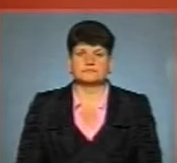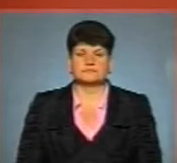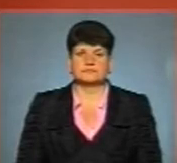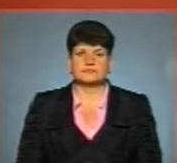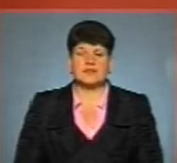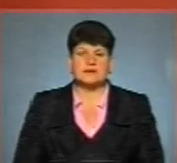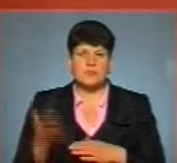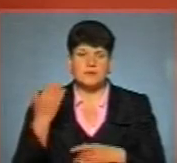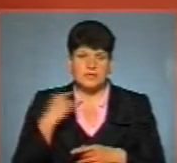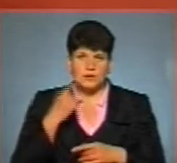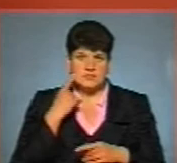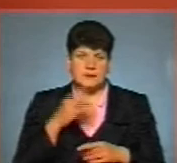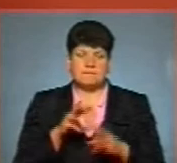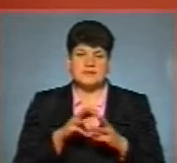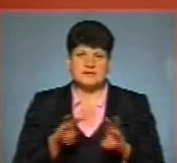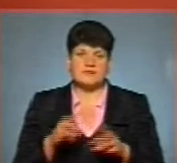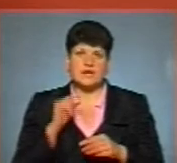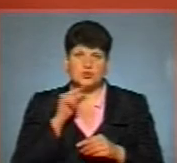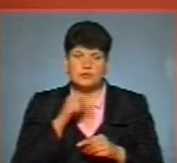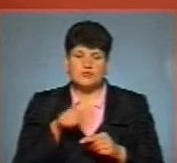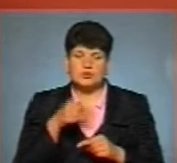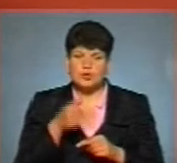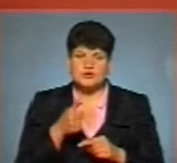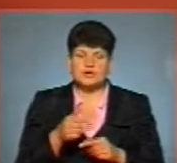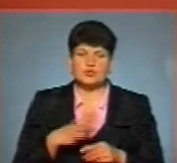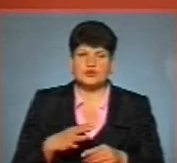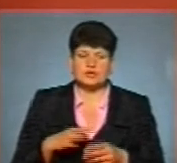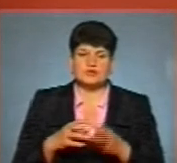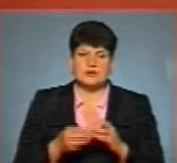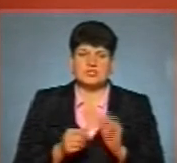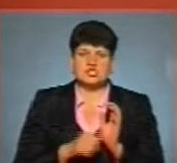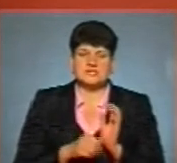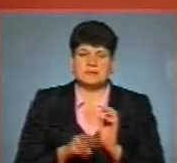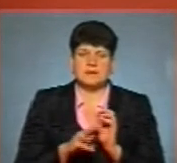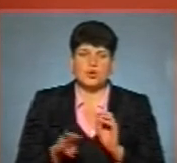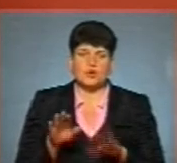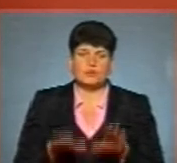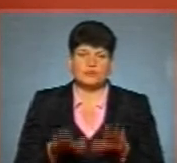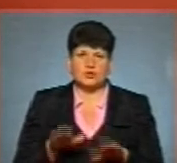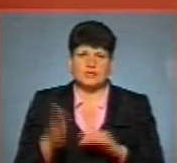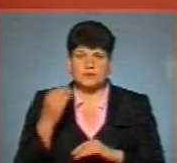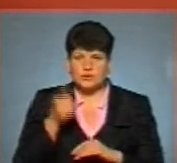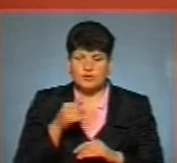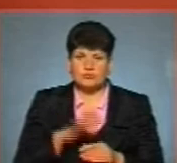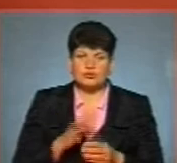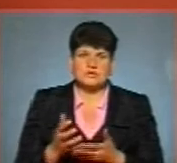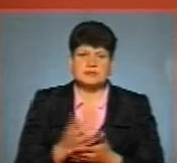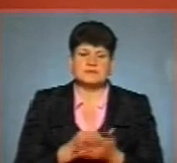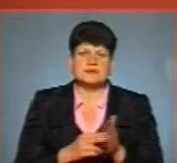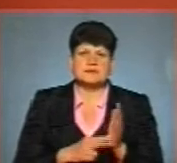Власне, за попередніми оцінками Мінекономіки, цього року врожай очікується на рівні 60 мільйонів тонн, тоді як минулоріч було зібрано